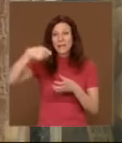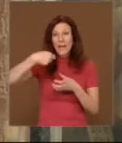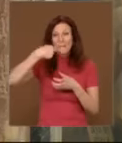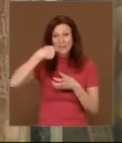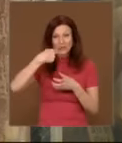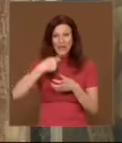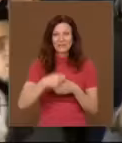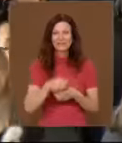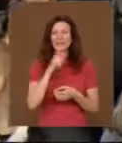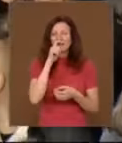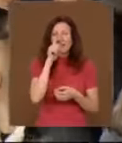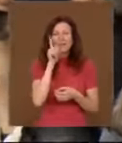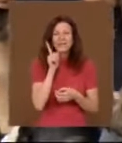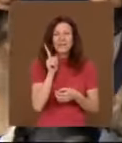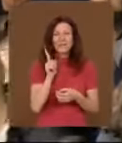причастие.